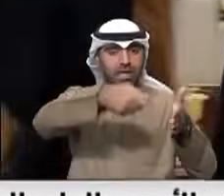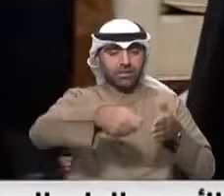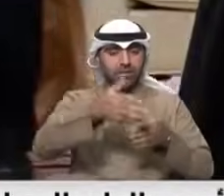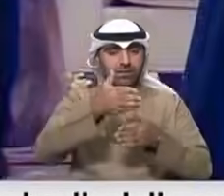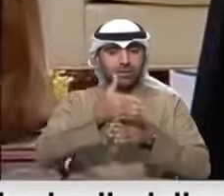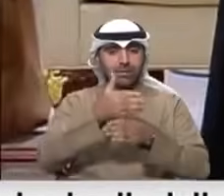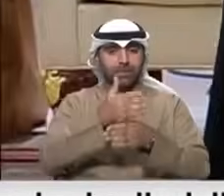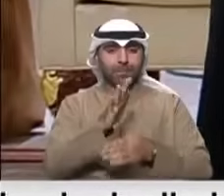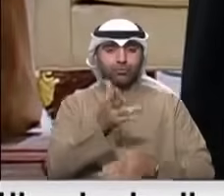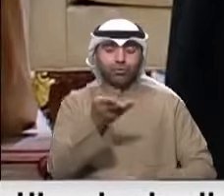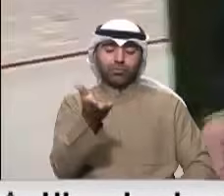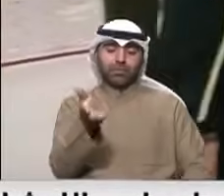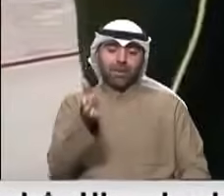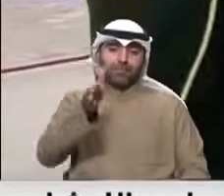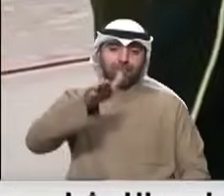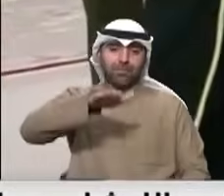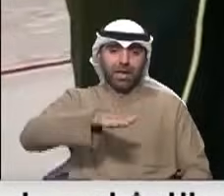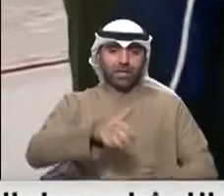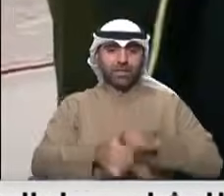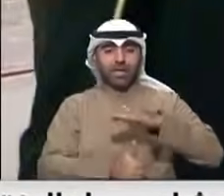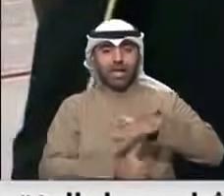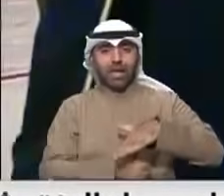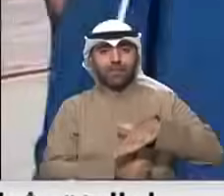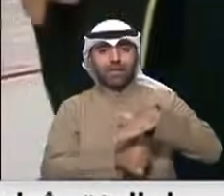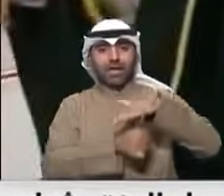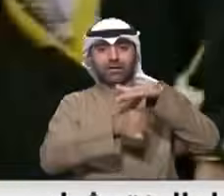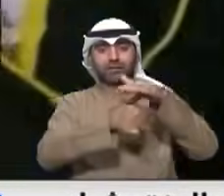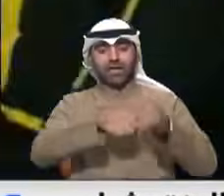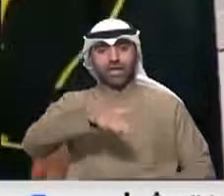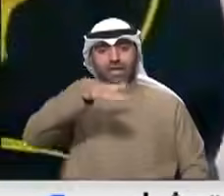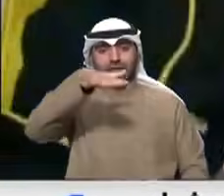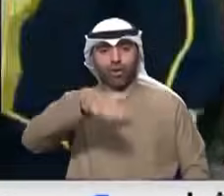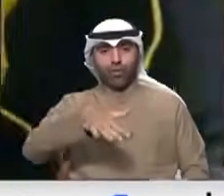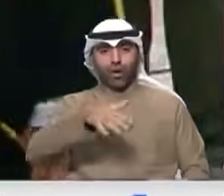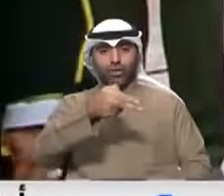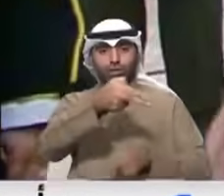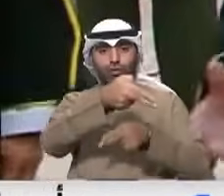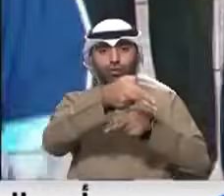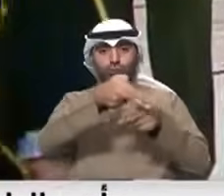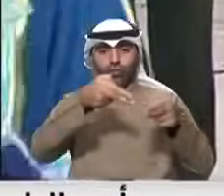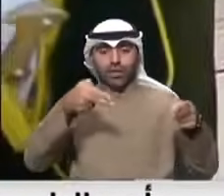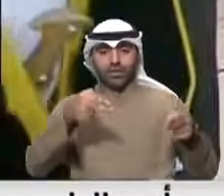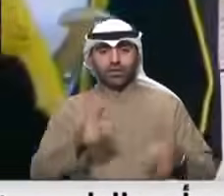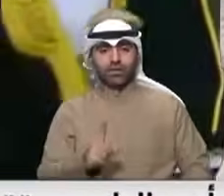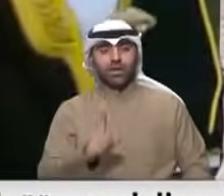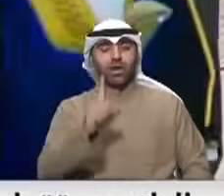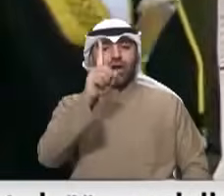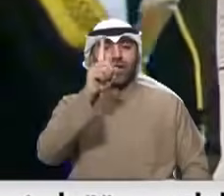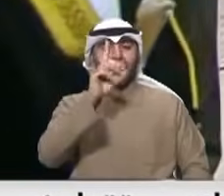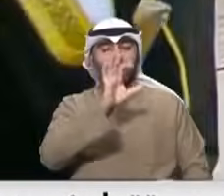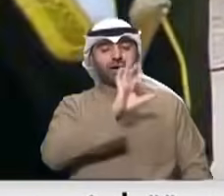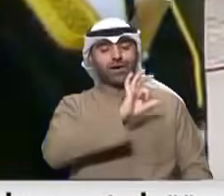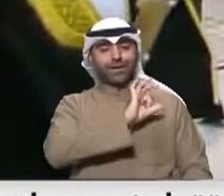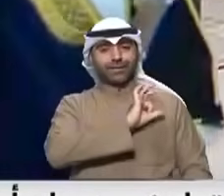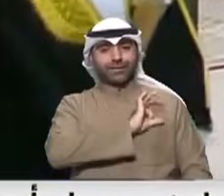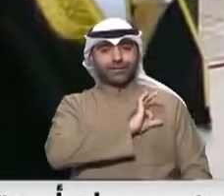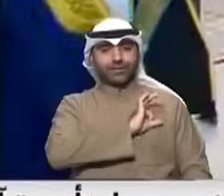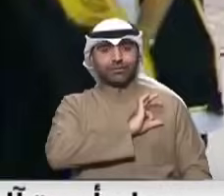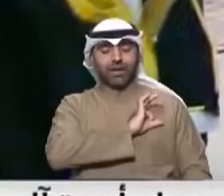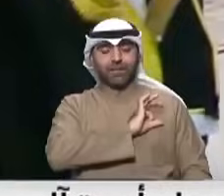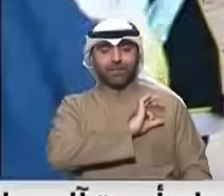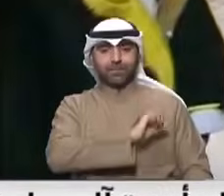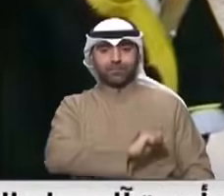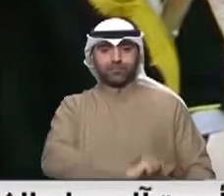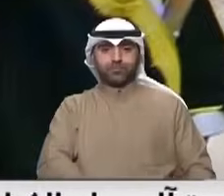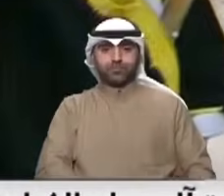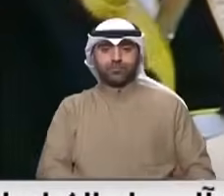حضره صاحب السمو امير البلاد الراحل الشيخ نواف الاحمد الجابر الصباح طيب الله ثراه وجعل الجنه